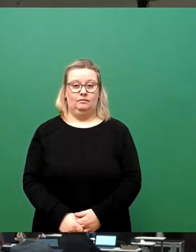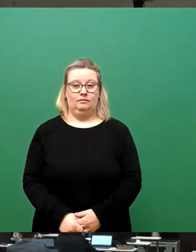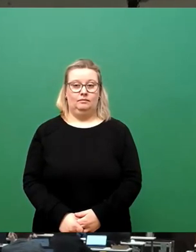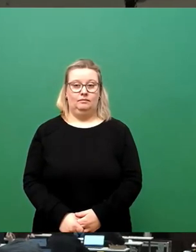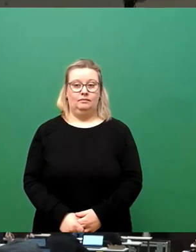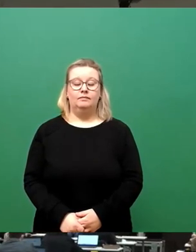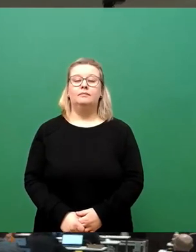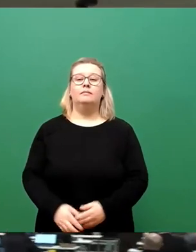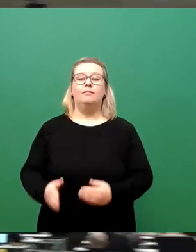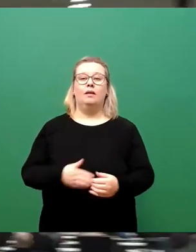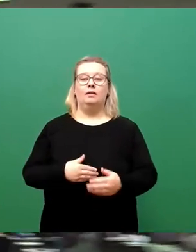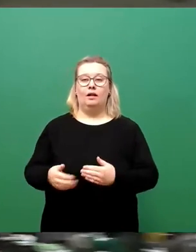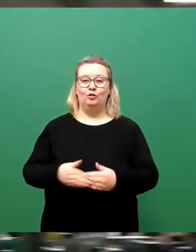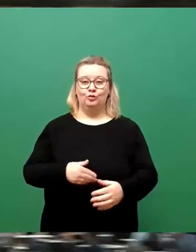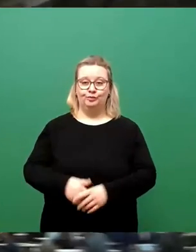Und Stimmenthaltung?